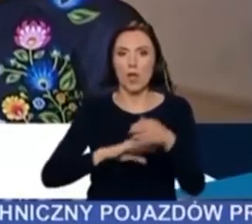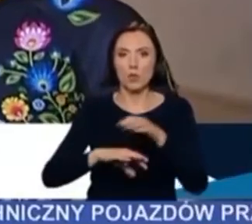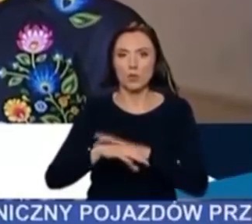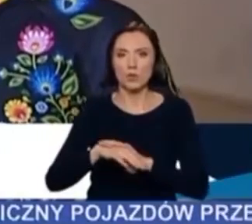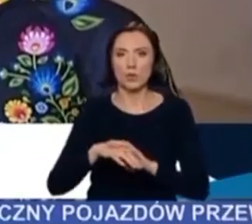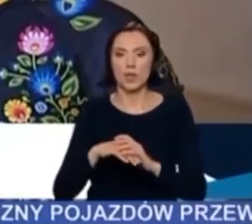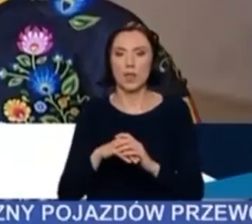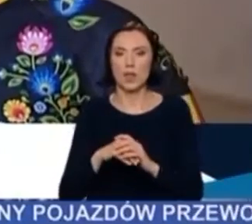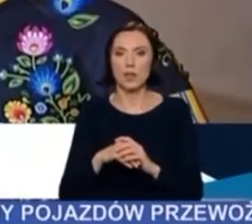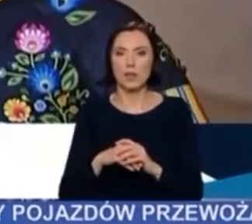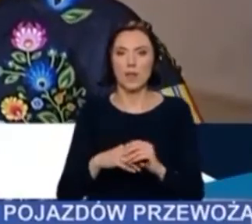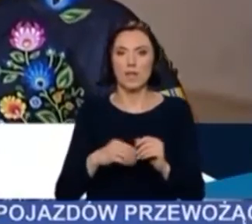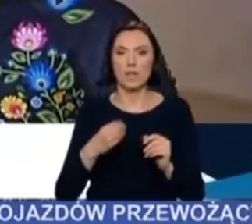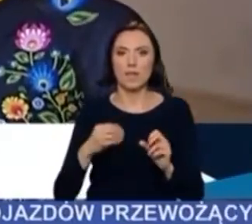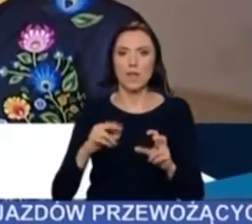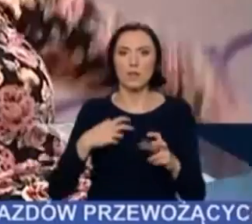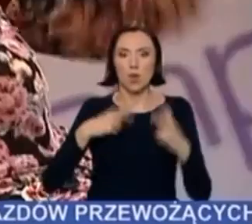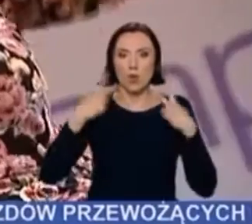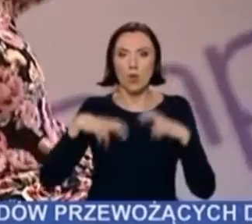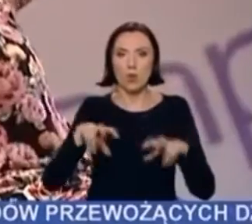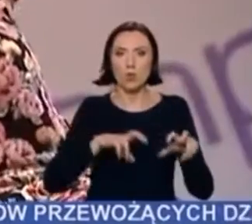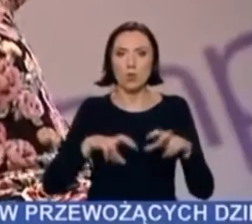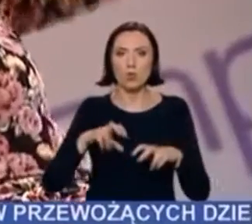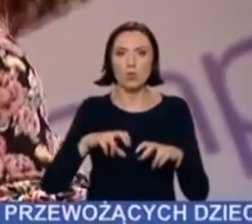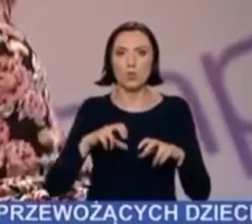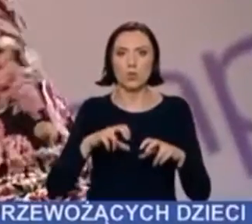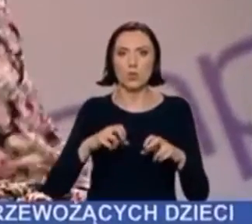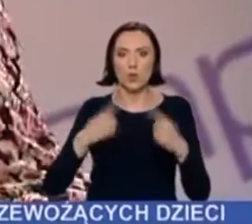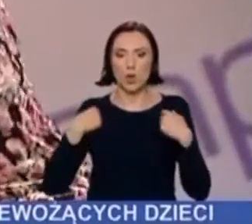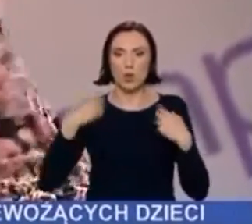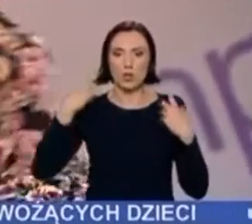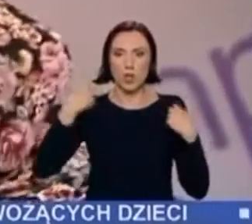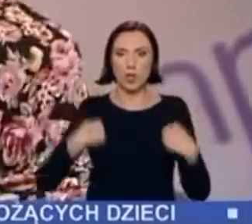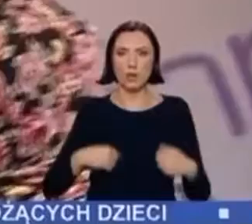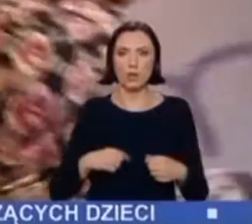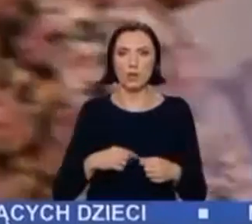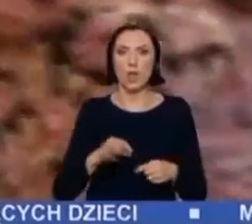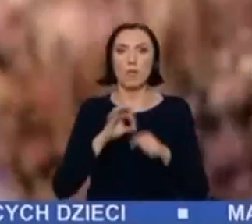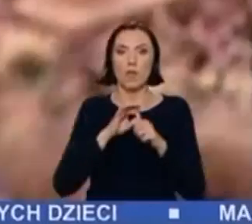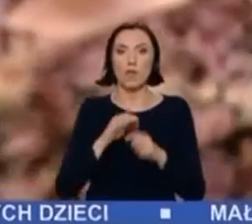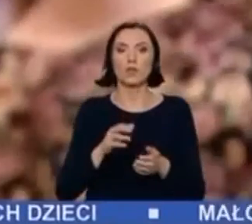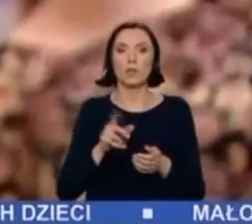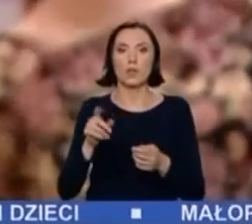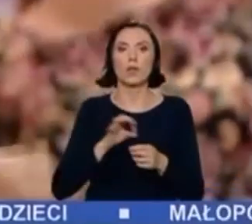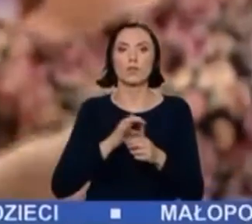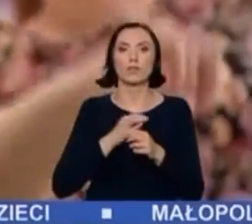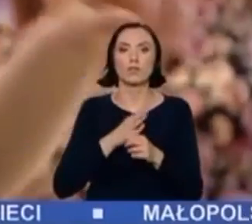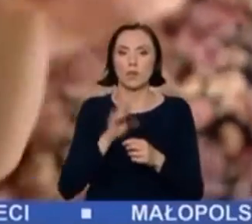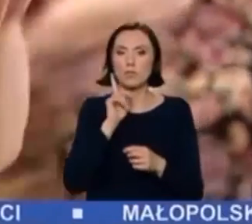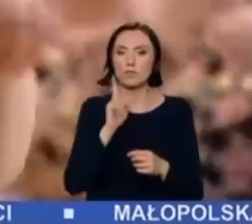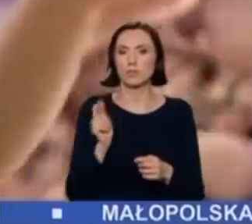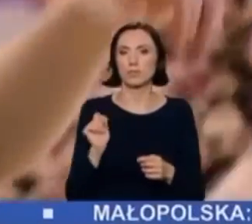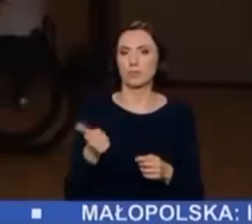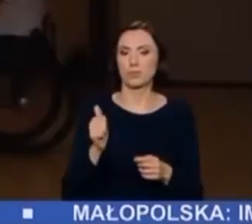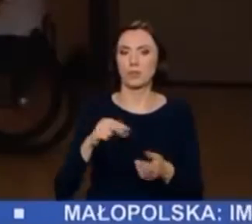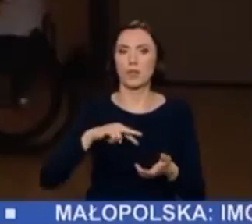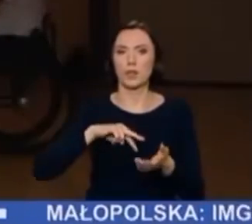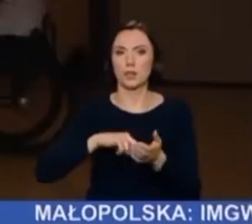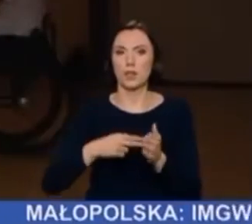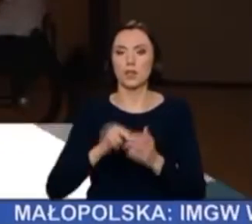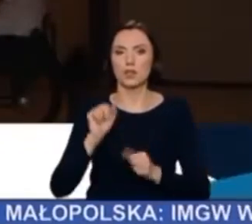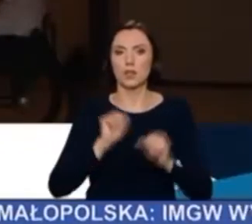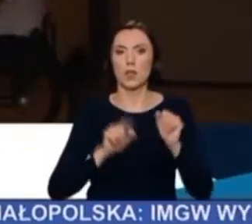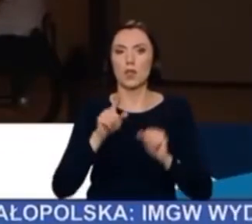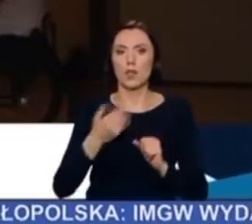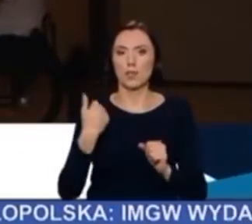wydobywamy większą ruchomość w górnym tułowiu. Prowadzone są przez profesjonalną trenerkę tanca, która również